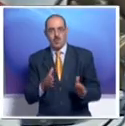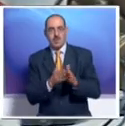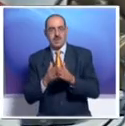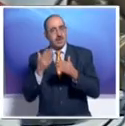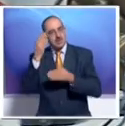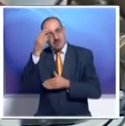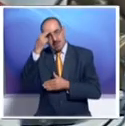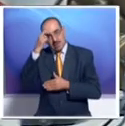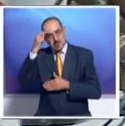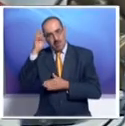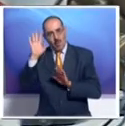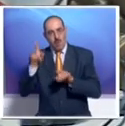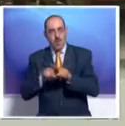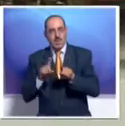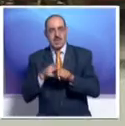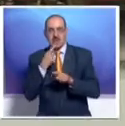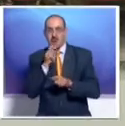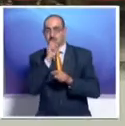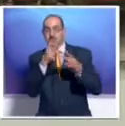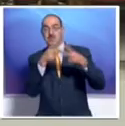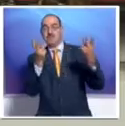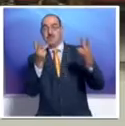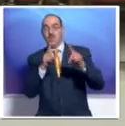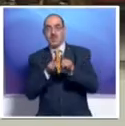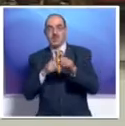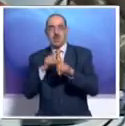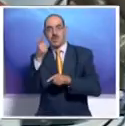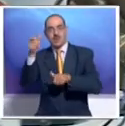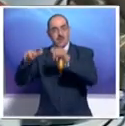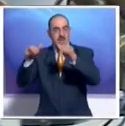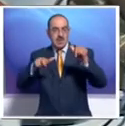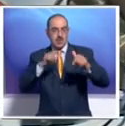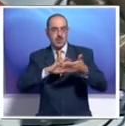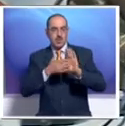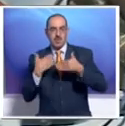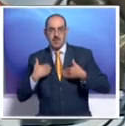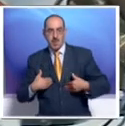يلقى هذا النداء صدى المنشود لدى